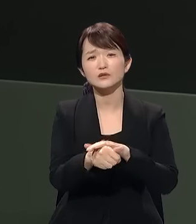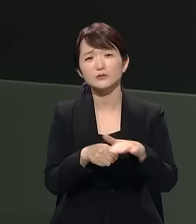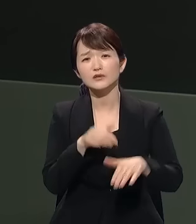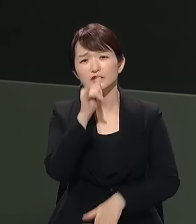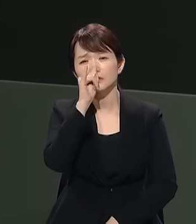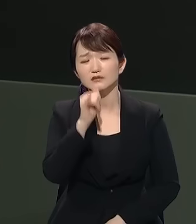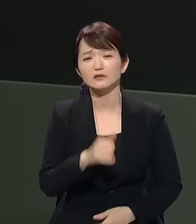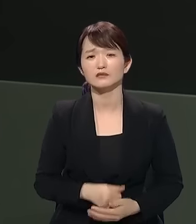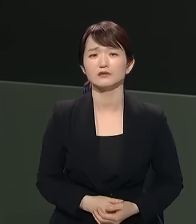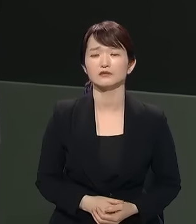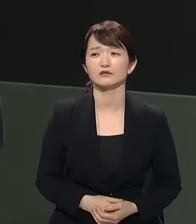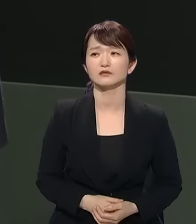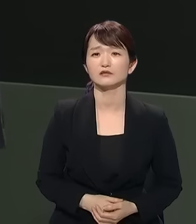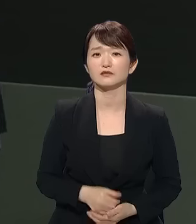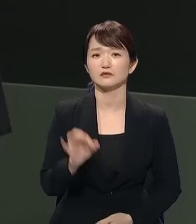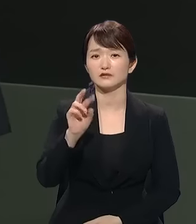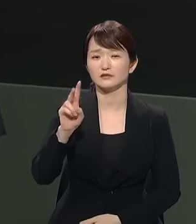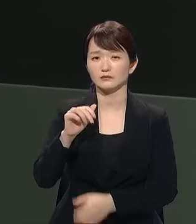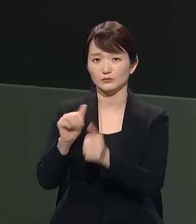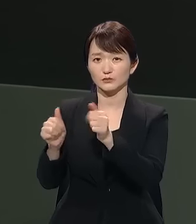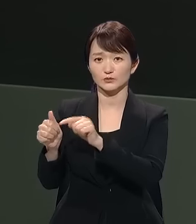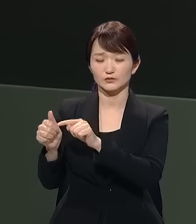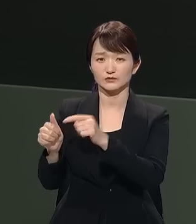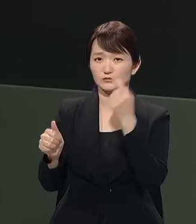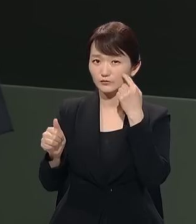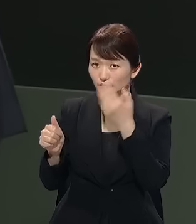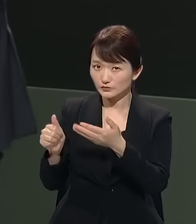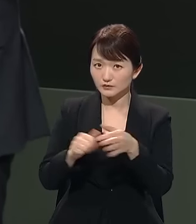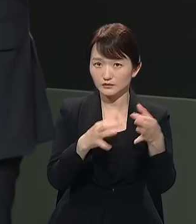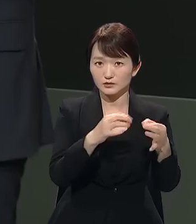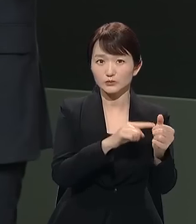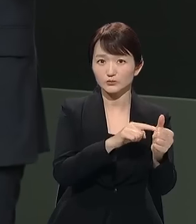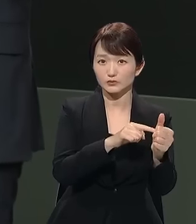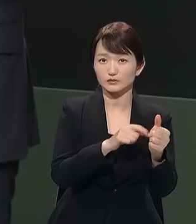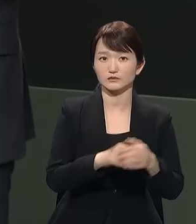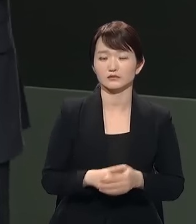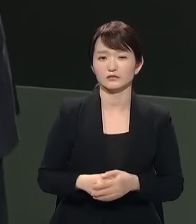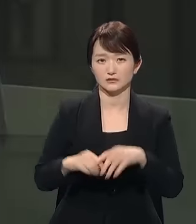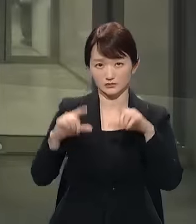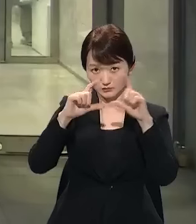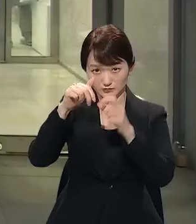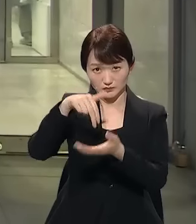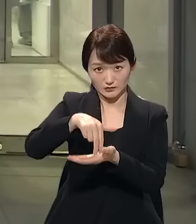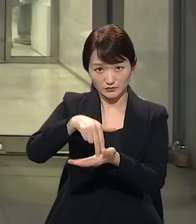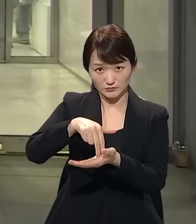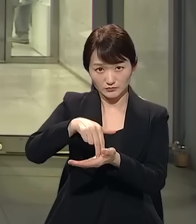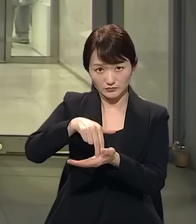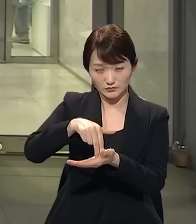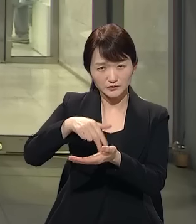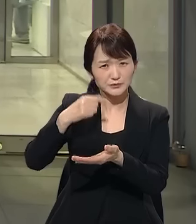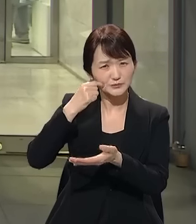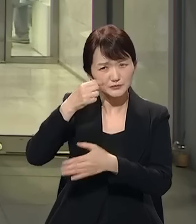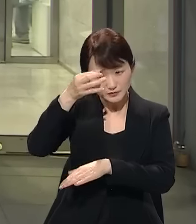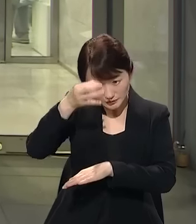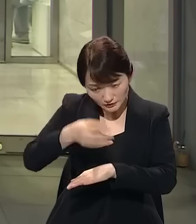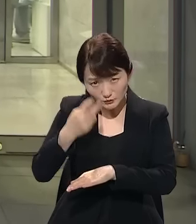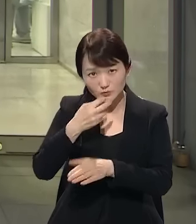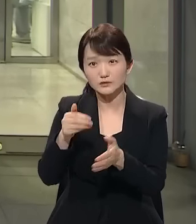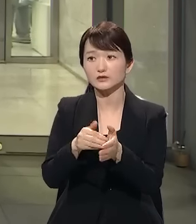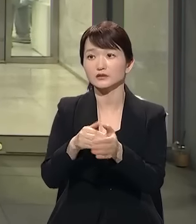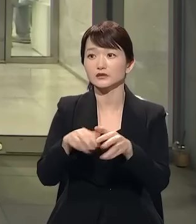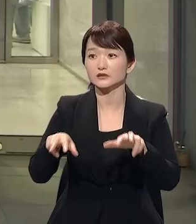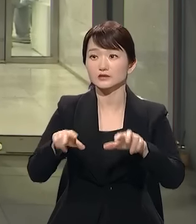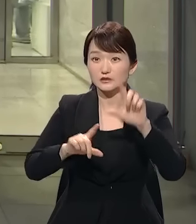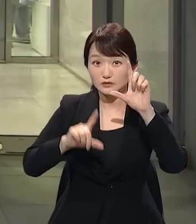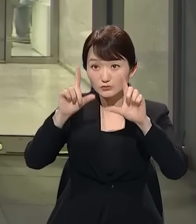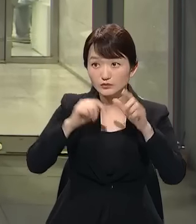수가 있느냐. 자, 양 변호사님, 김호중 측이 뭐라고 했냐면 포토라인에 못 써서 죄송하다. 조사 끝나고 나서, 자, 지금 보시는